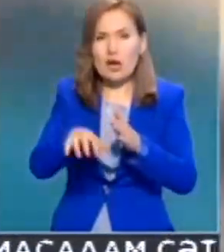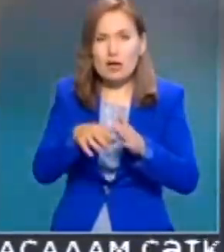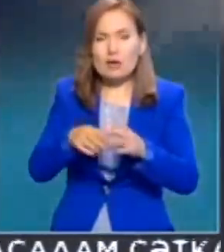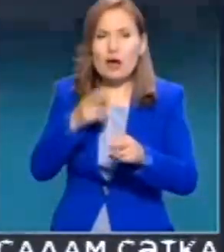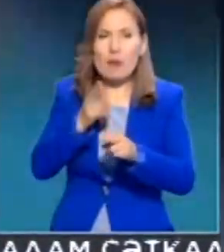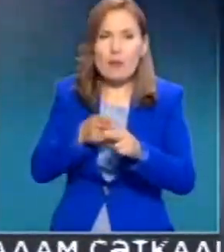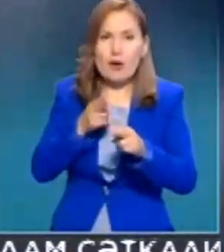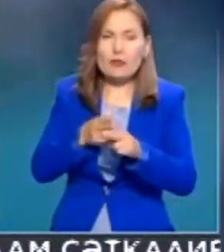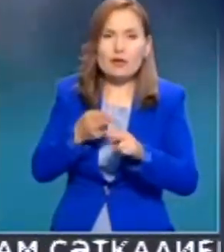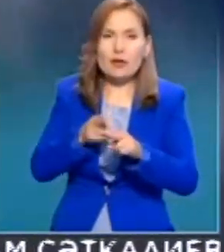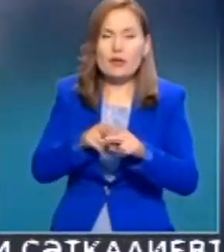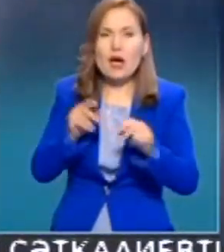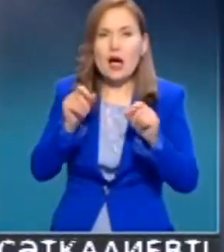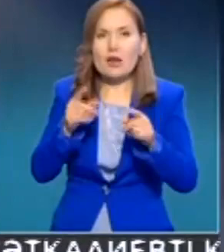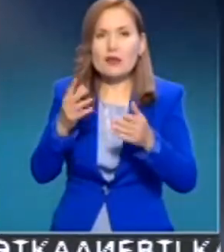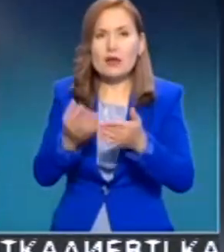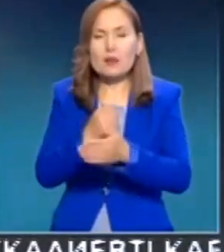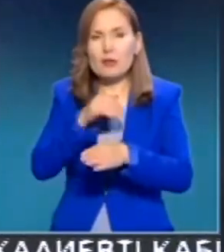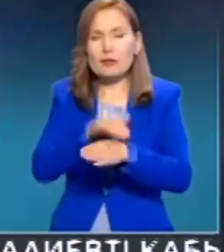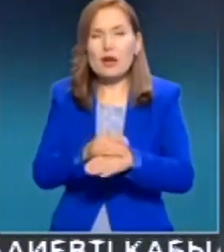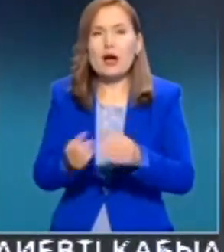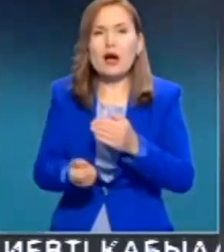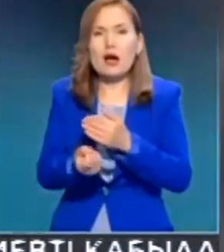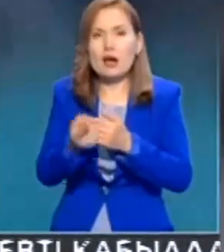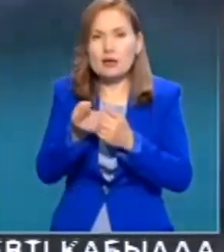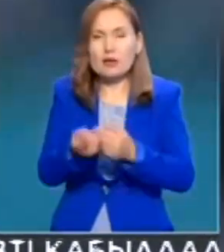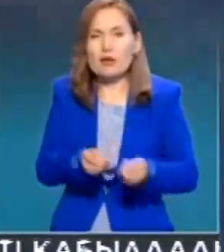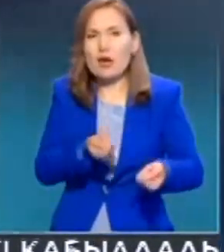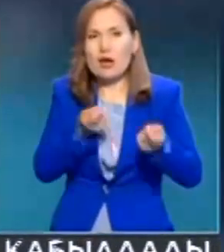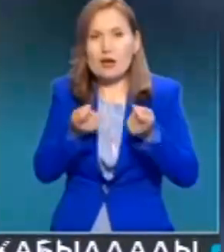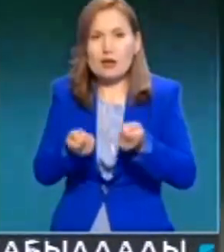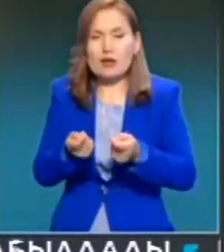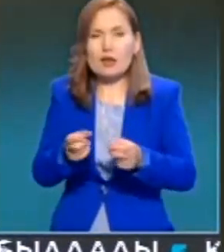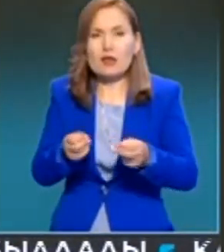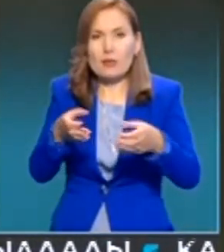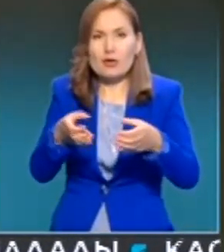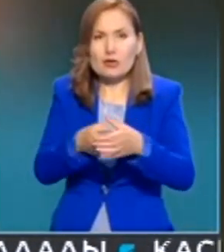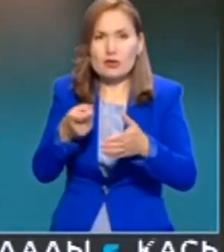қоса алтын табылған. Әзірге оның қайдан алынғандығы белгісіз.